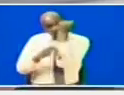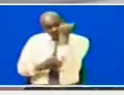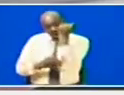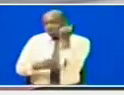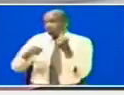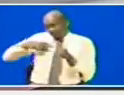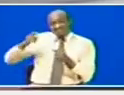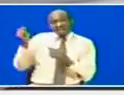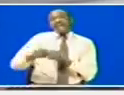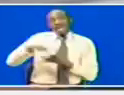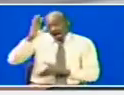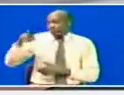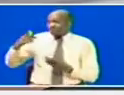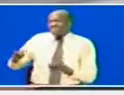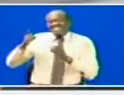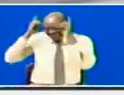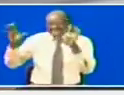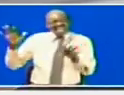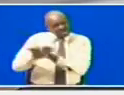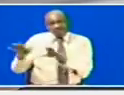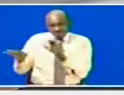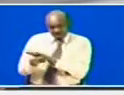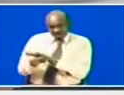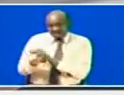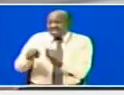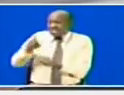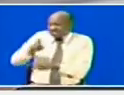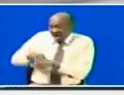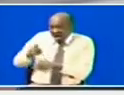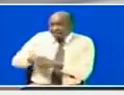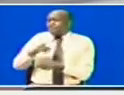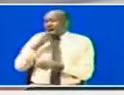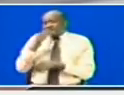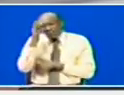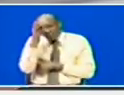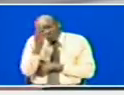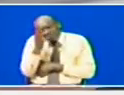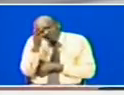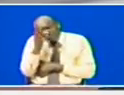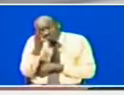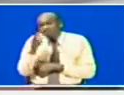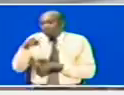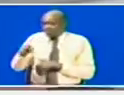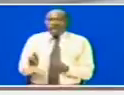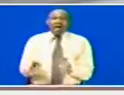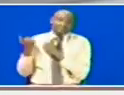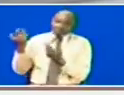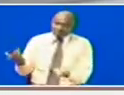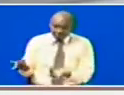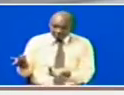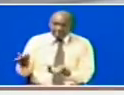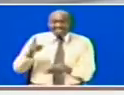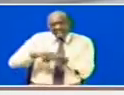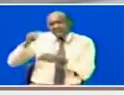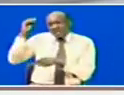yeye ndio kutoa maamuzi, yeye ndio kufanya kila kitu. Kwa hivyo mwanaume anajiaibikia na kujihuzunikia na kuona, mimi pale sipo. Nafikiri elimu